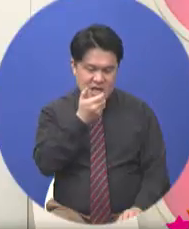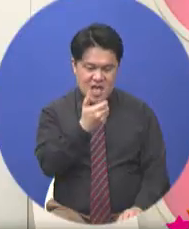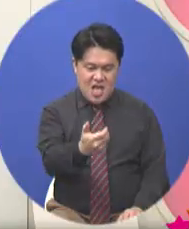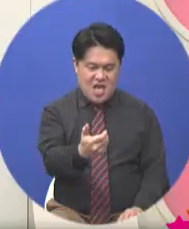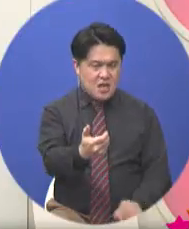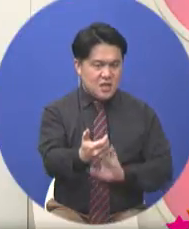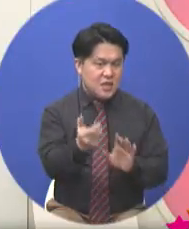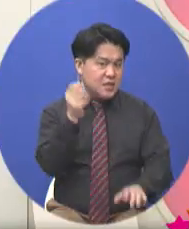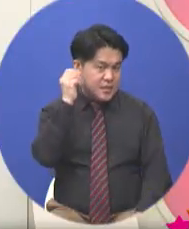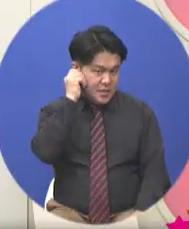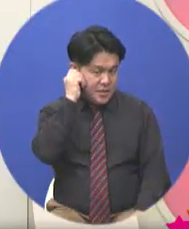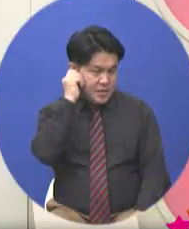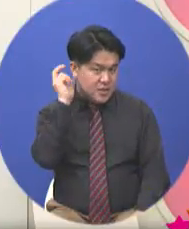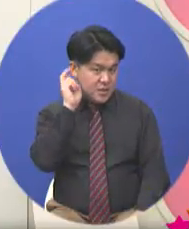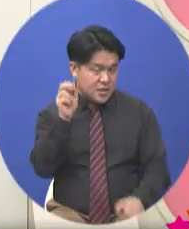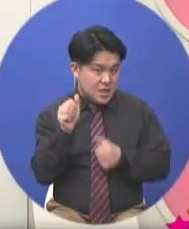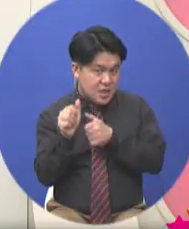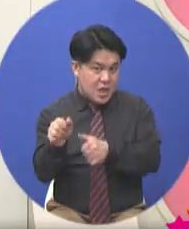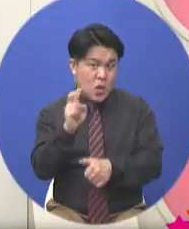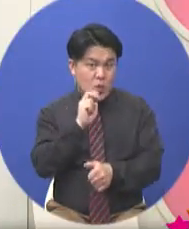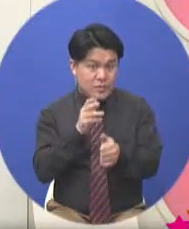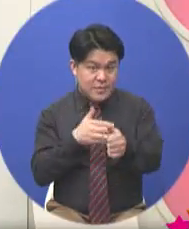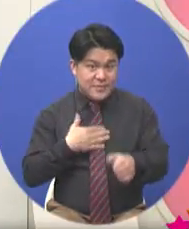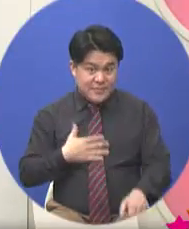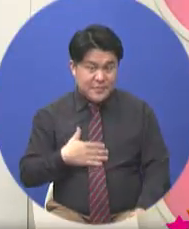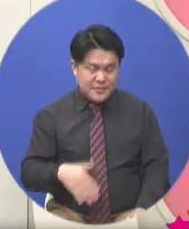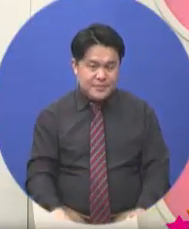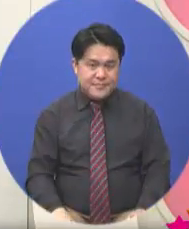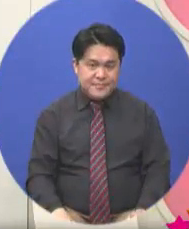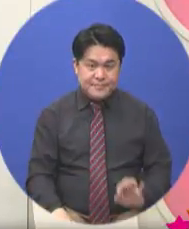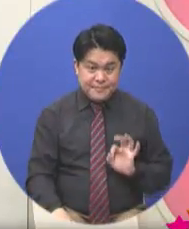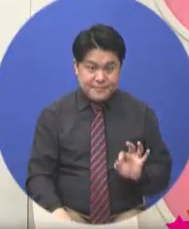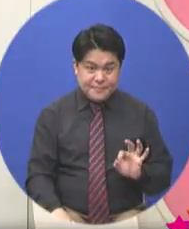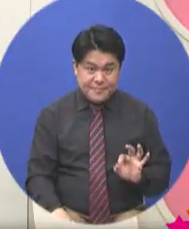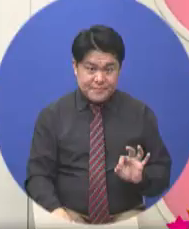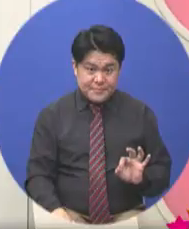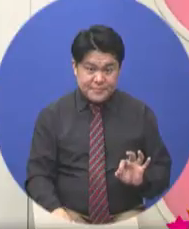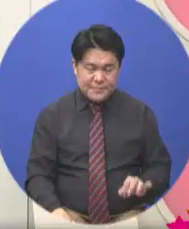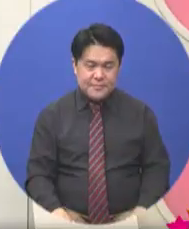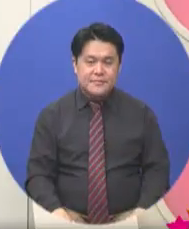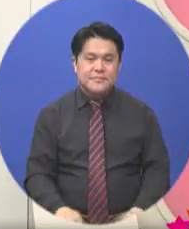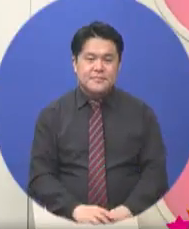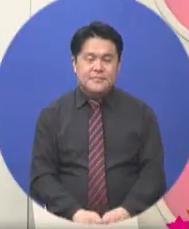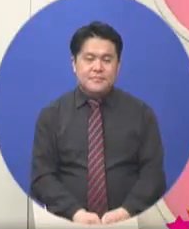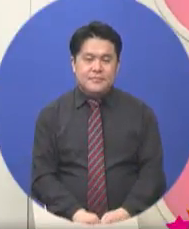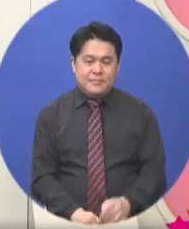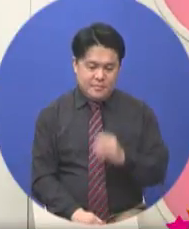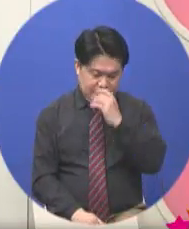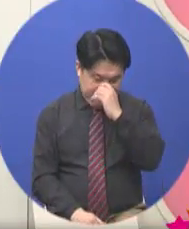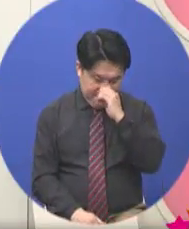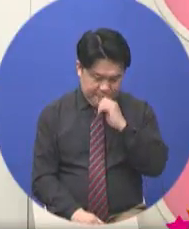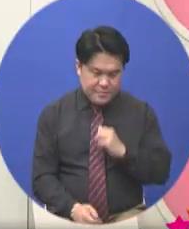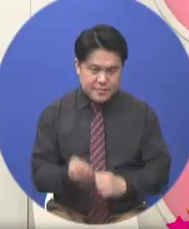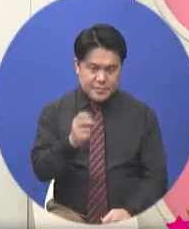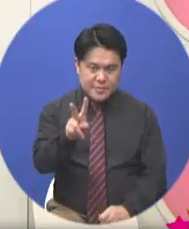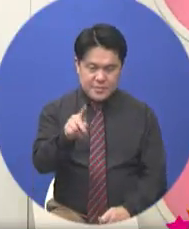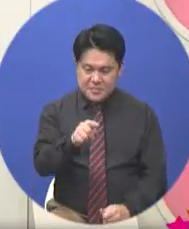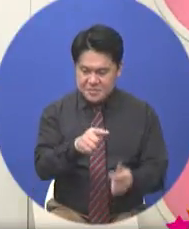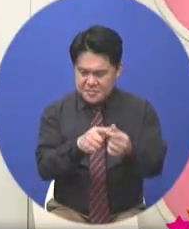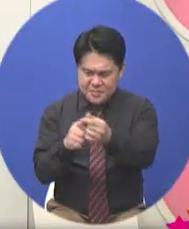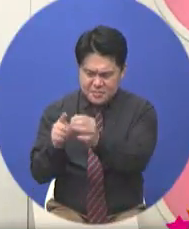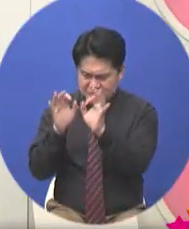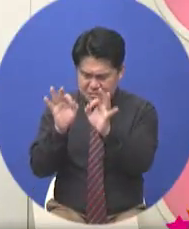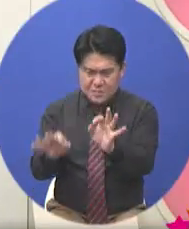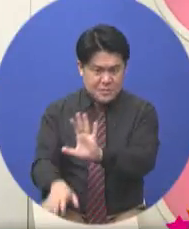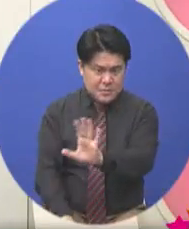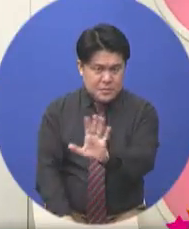대고 음악 소리 나오는 소리를 듣고 노래를 부르셔야 이 박자가 맞거든요. 맞아요. TV에 나오는